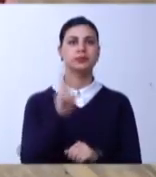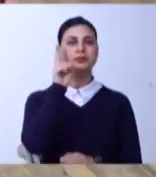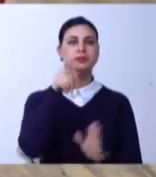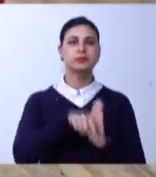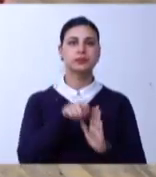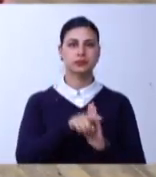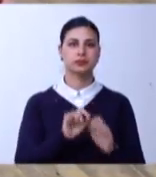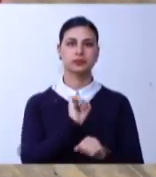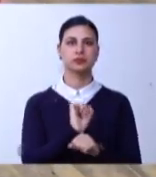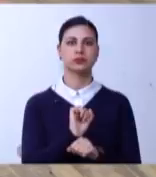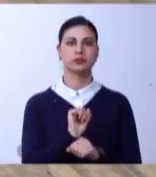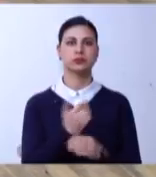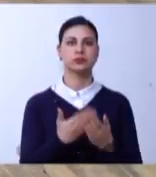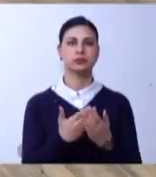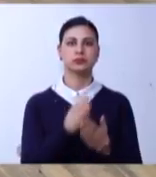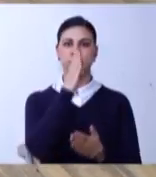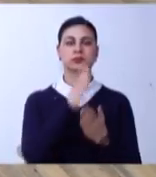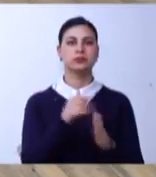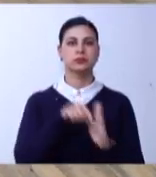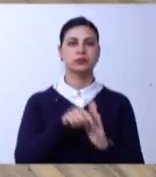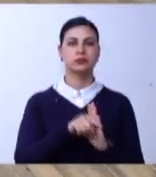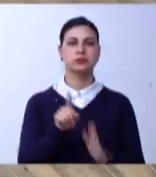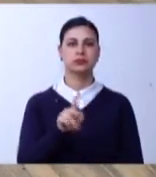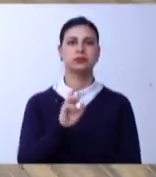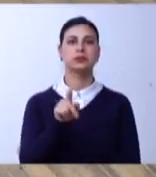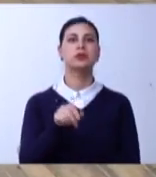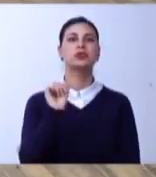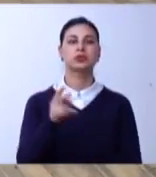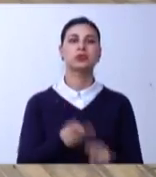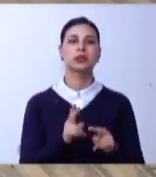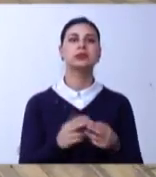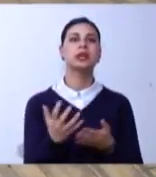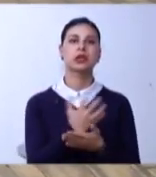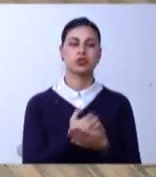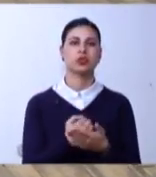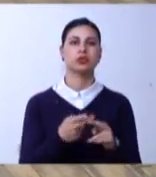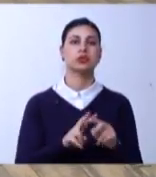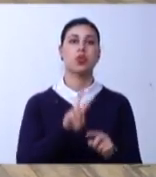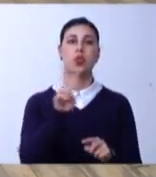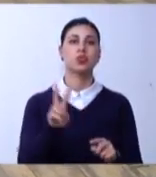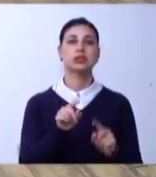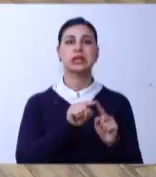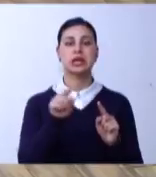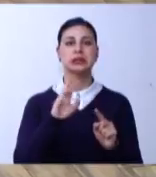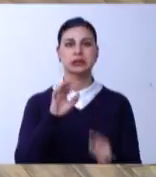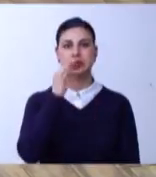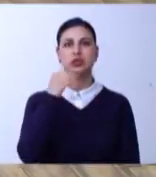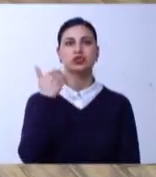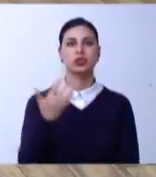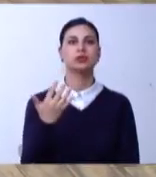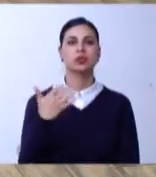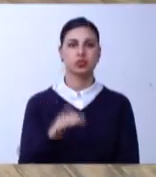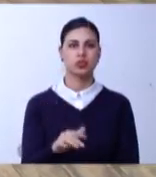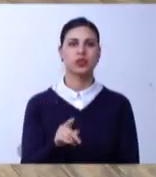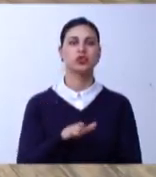დაგროვებული შარდი პირდაპირ არ გაედინება და მას შეუძლია, რომ ეს დაიგროვოს ამ 2 საათის განმავლობაში და მას შემდეგ უკვე,